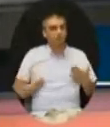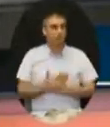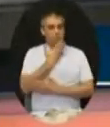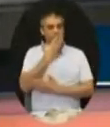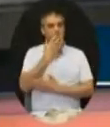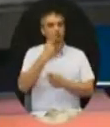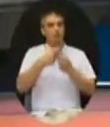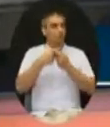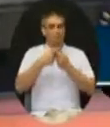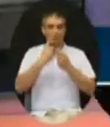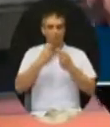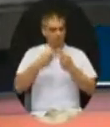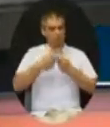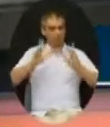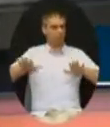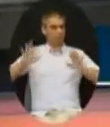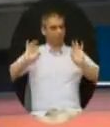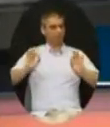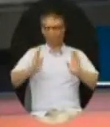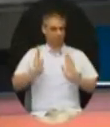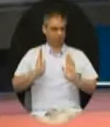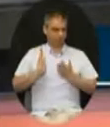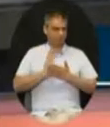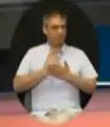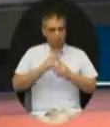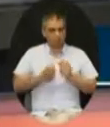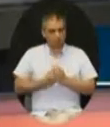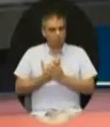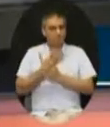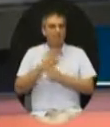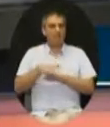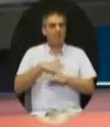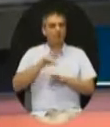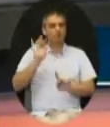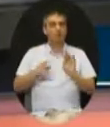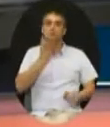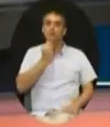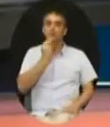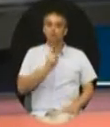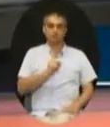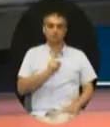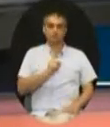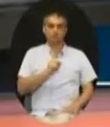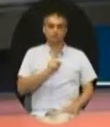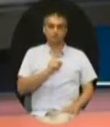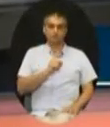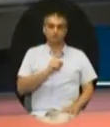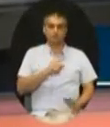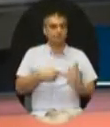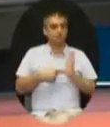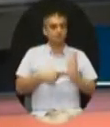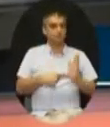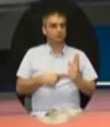של תנועה, לא תנועה ממוסדת, לא, דחייה של רגשות אנטישמית שבאים לידי ביטוי